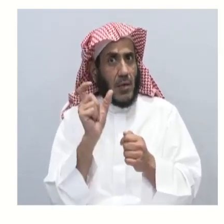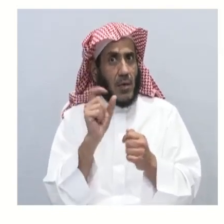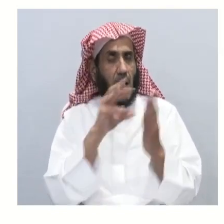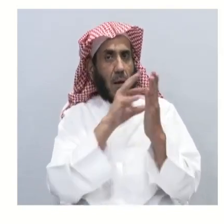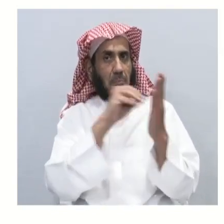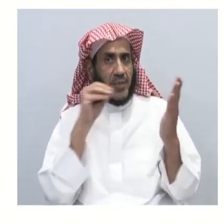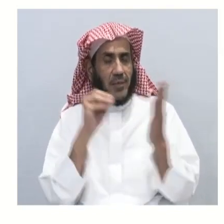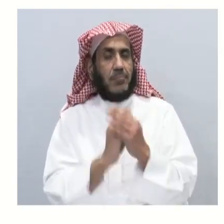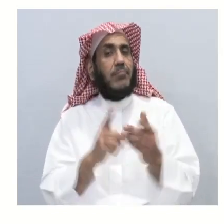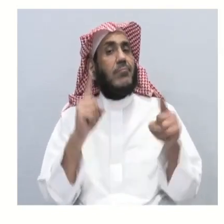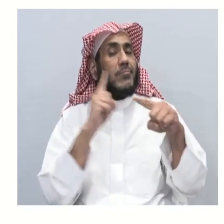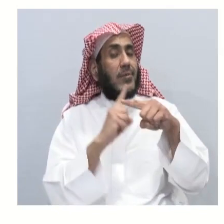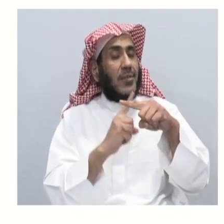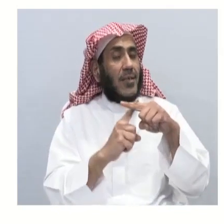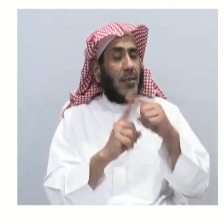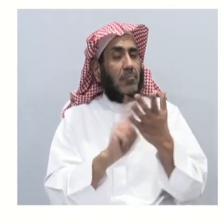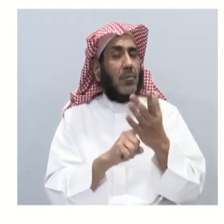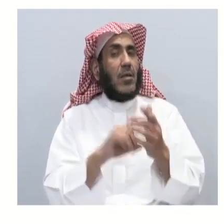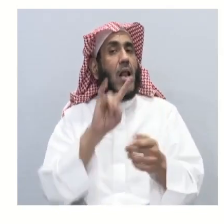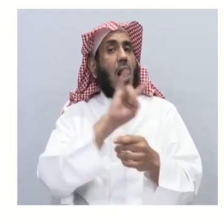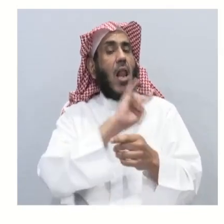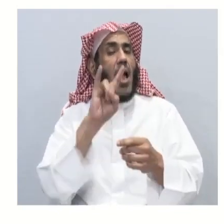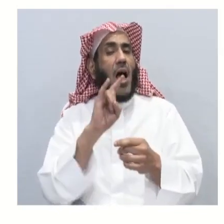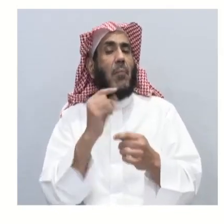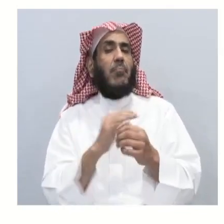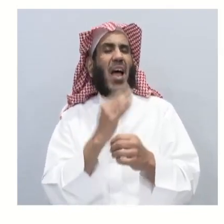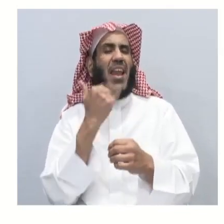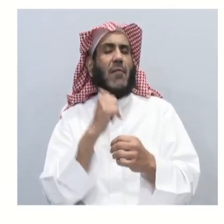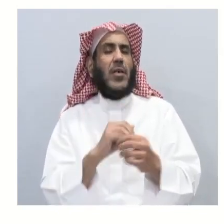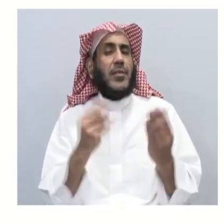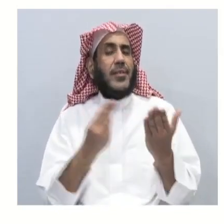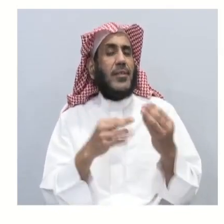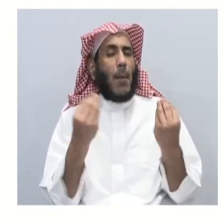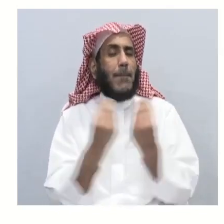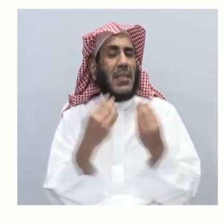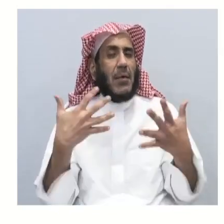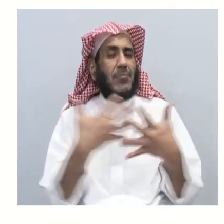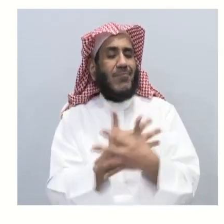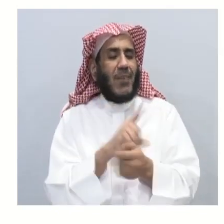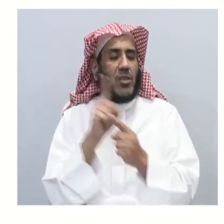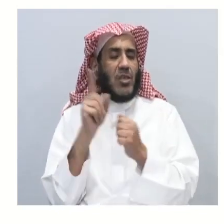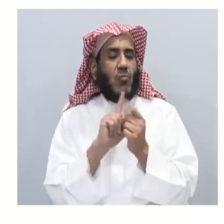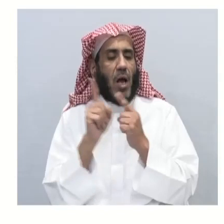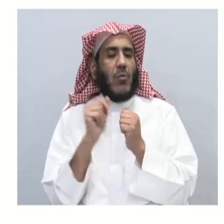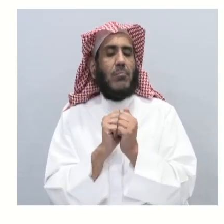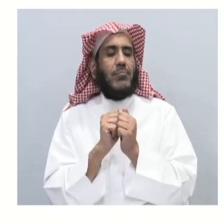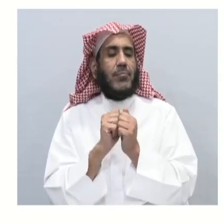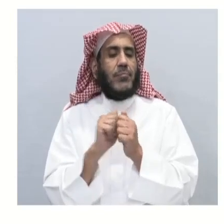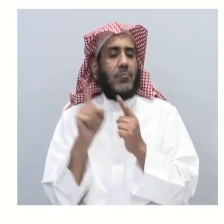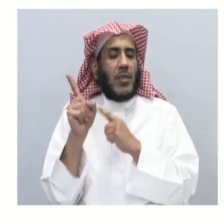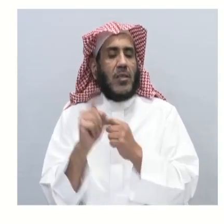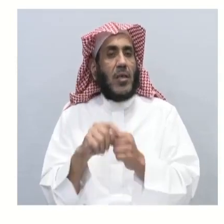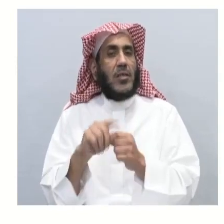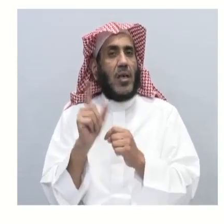المصدرية زائد لا النافية، عند كتابتها تكتب بهذا الشكل،